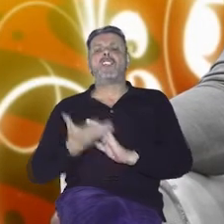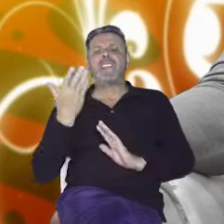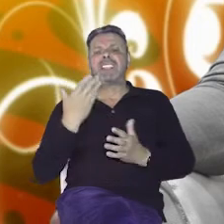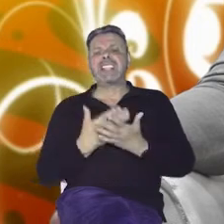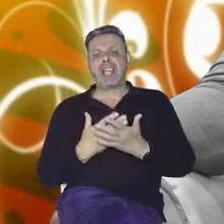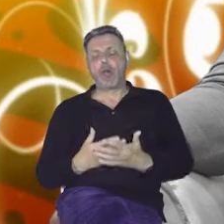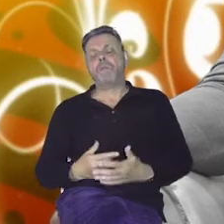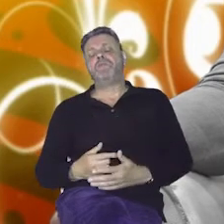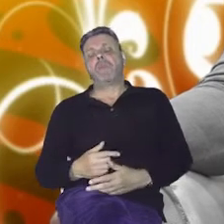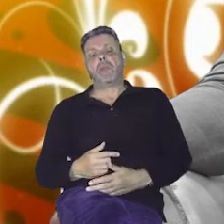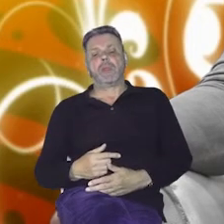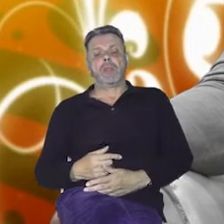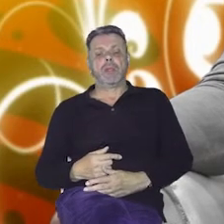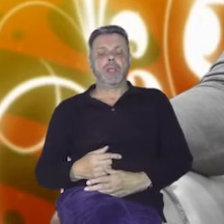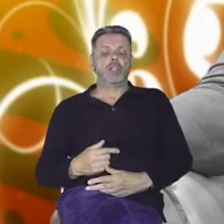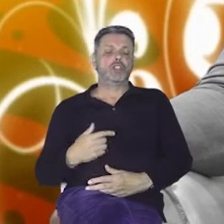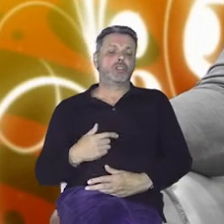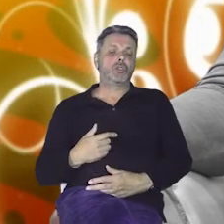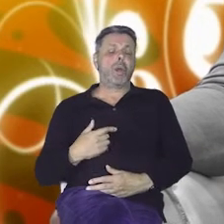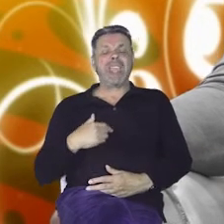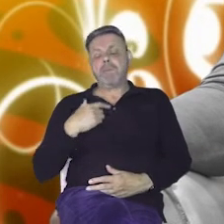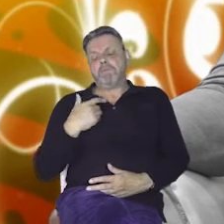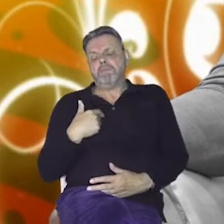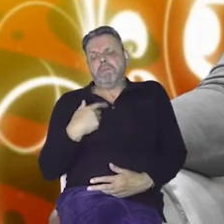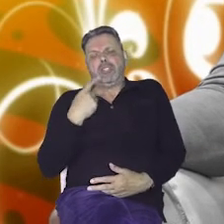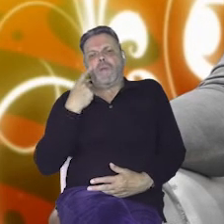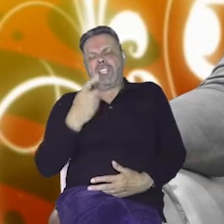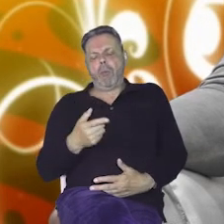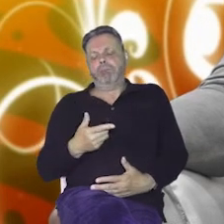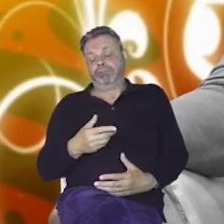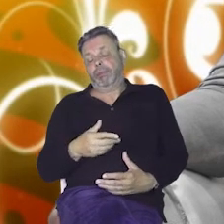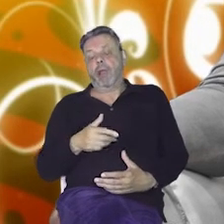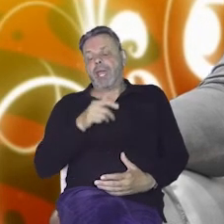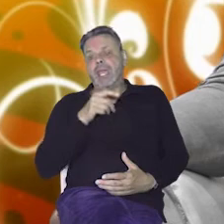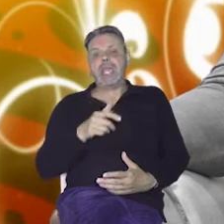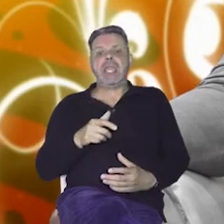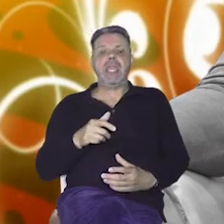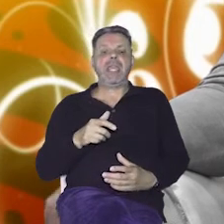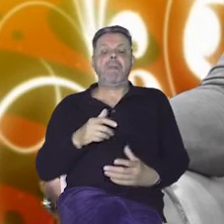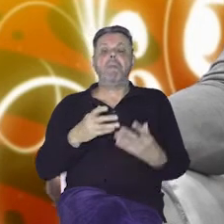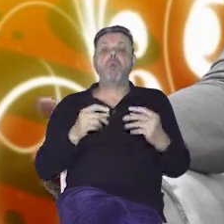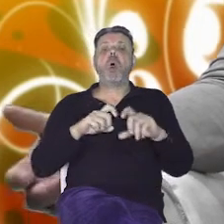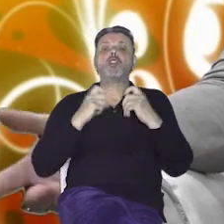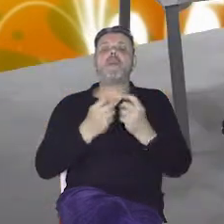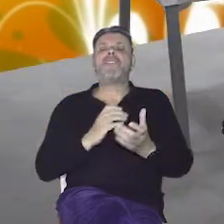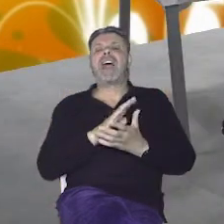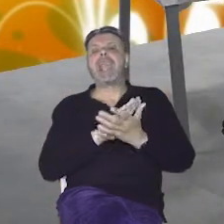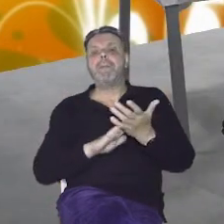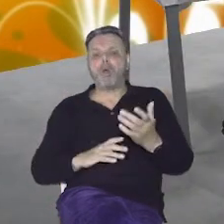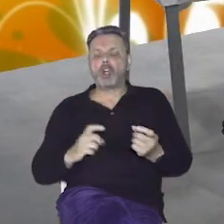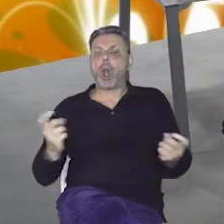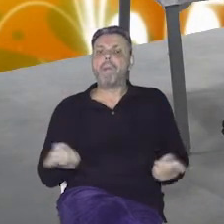našem, znači ja moram reći u našem segmentu osoba s demencijom, jako puno domova je sad počelo se